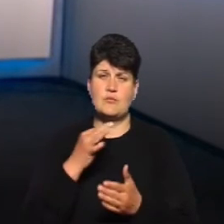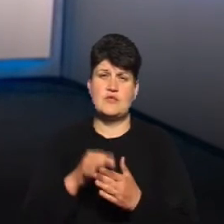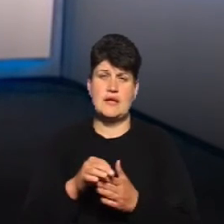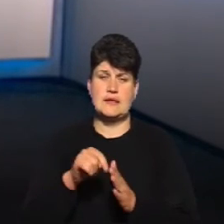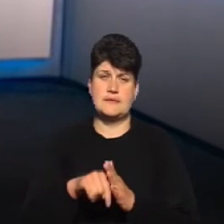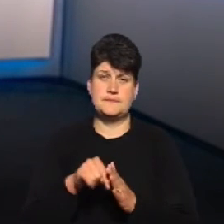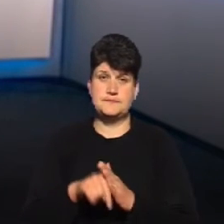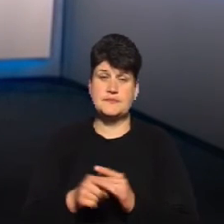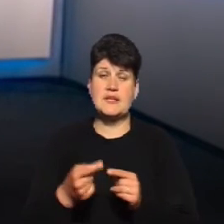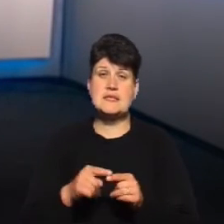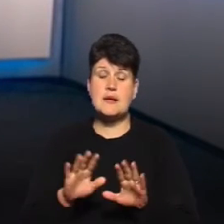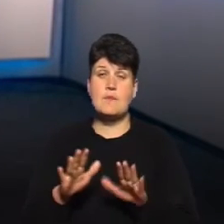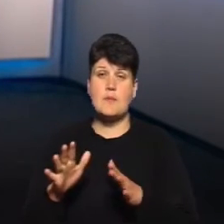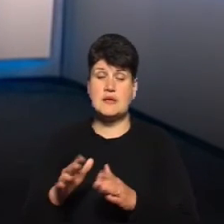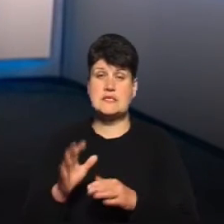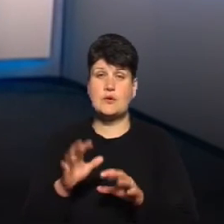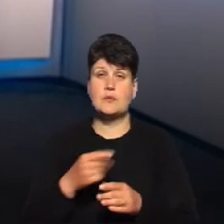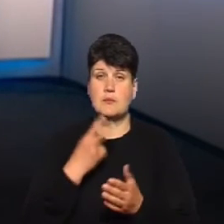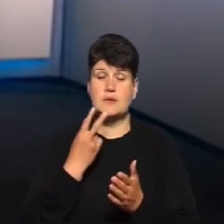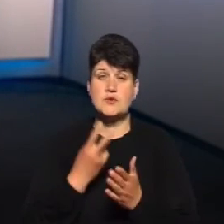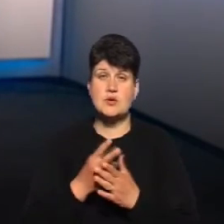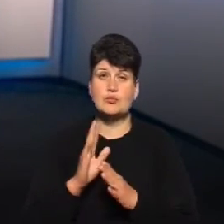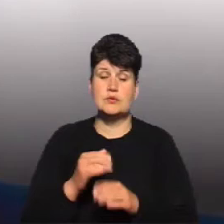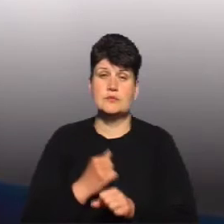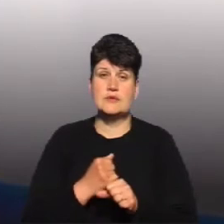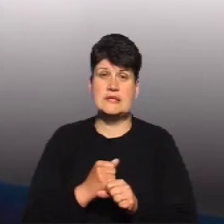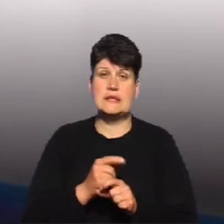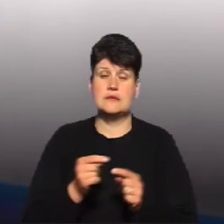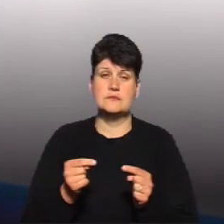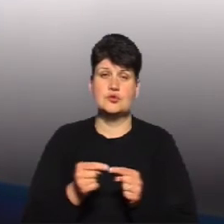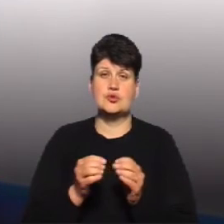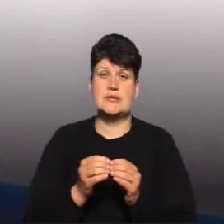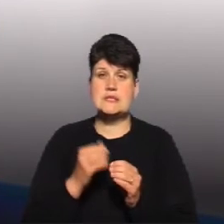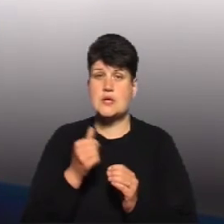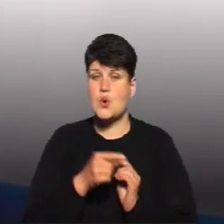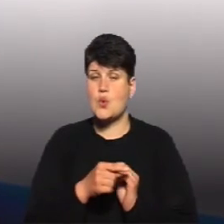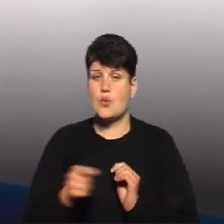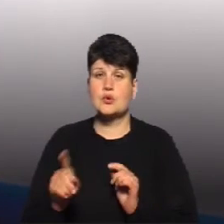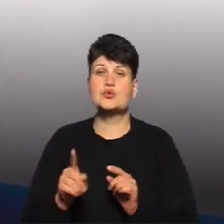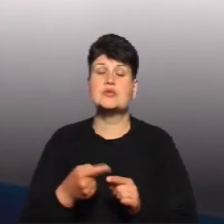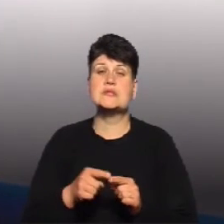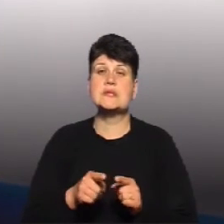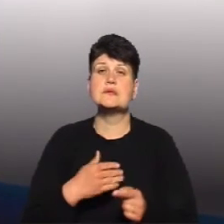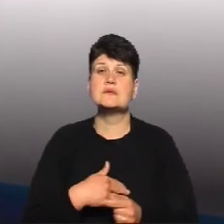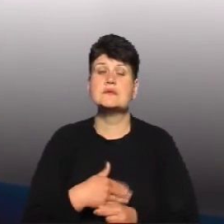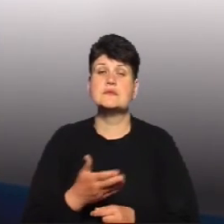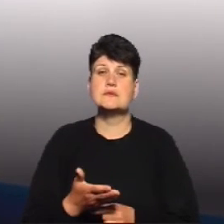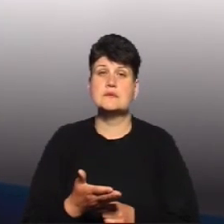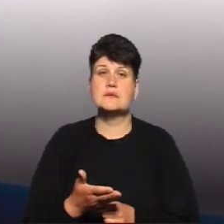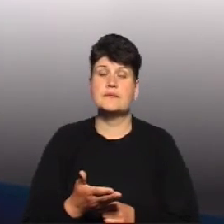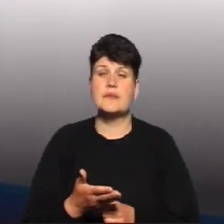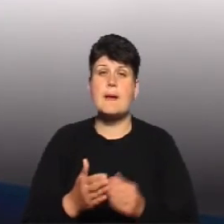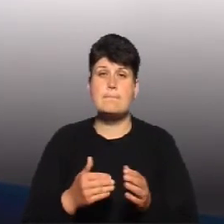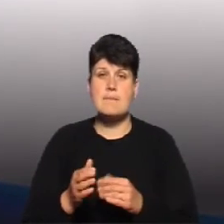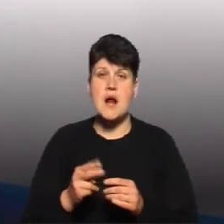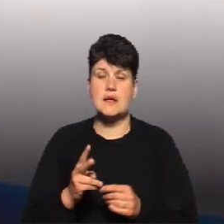закон передбачається, що він буде діяти рівно 10 років. Що це, для чого і чи часу взагалі така от практика у нас існує?